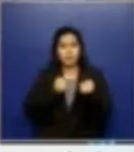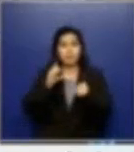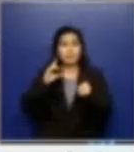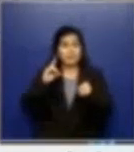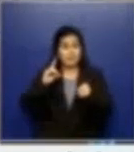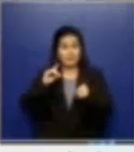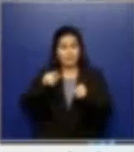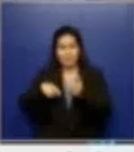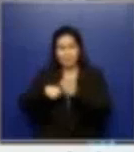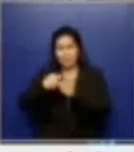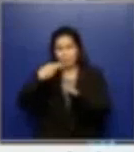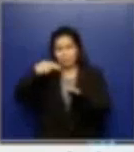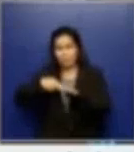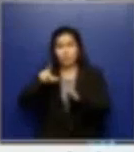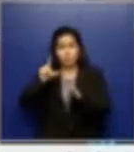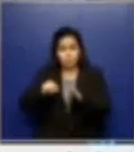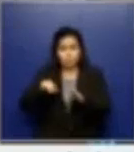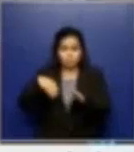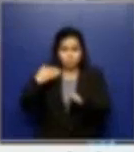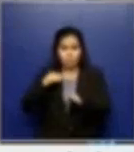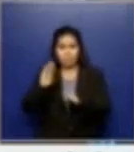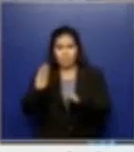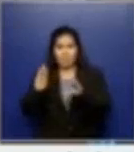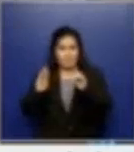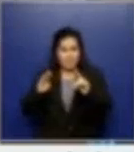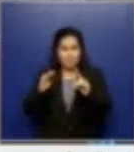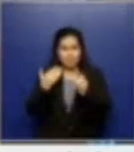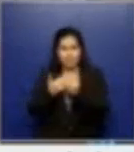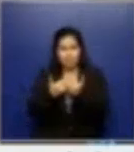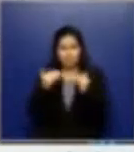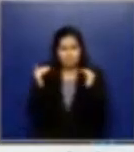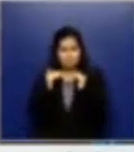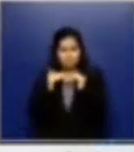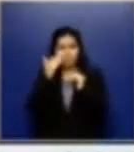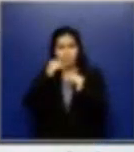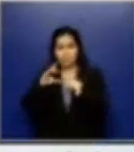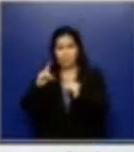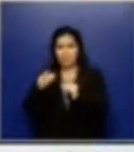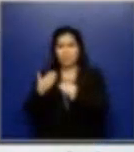ลมันถูกนี่ไปไปมามาดีเซลกับเบนซินจะพอๆกันเพราะท่านไปเก็บดีเซล